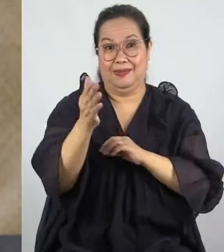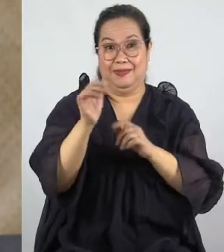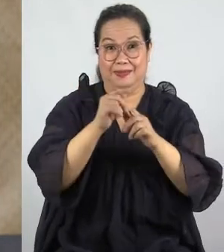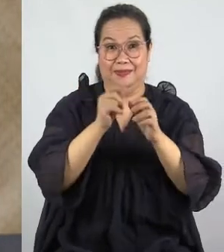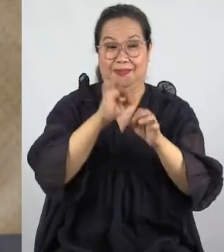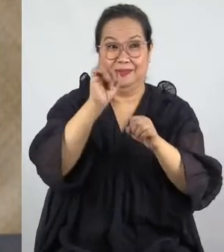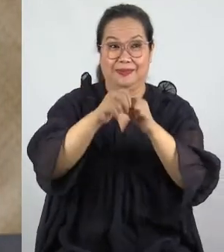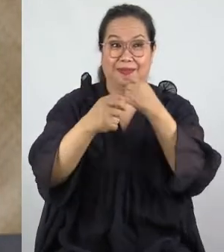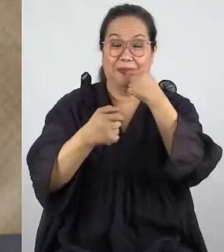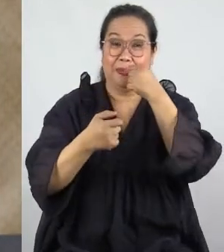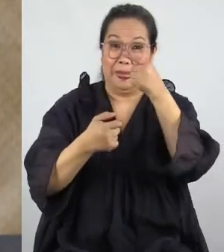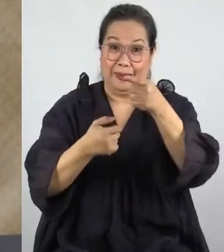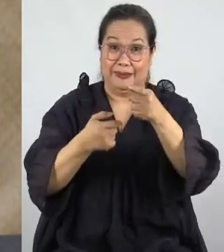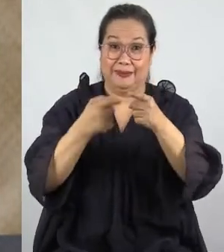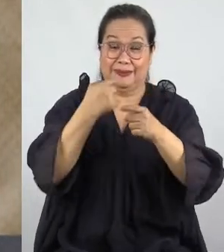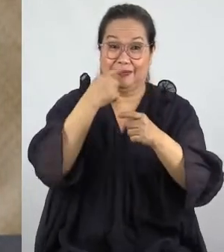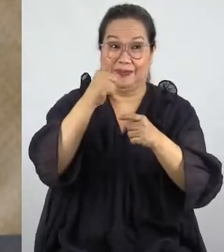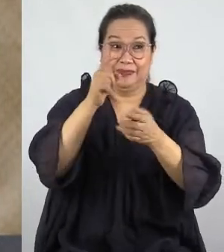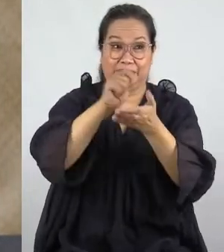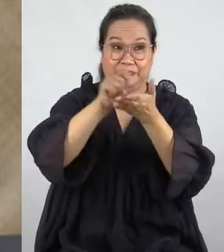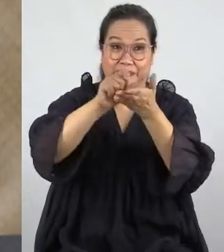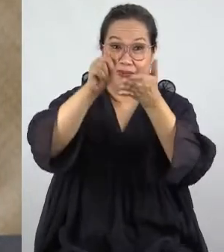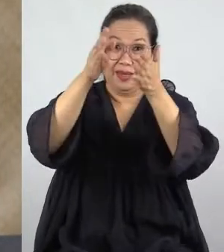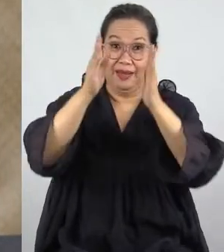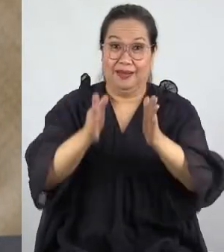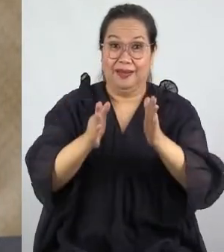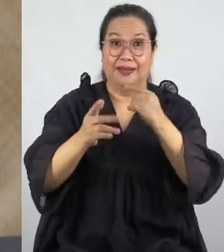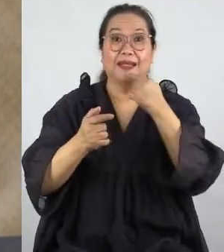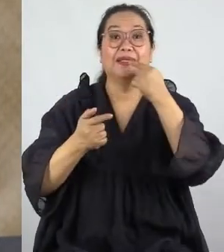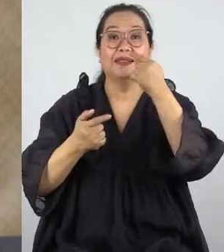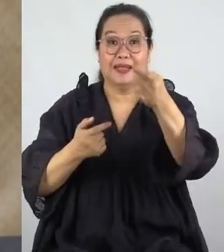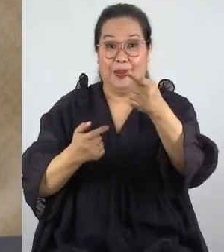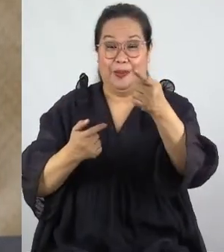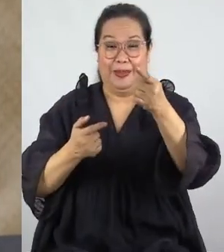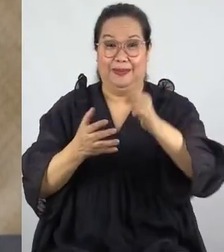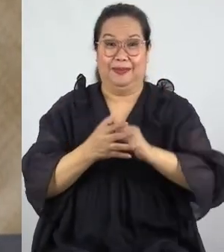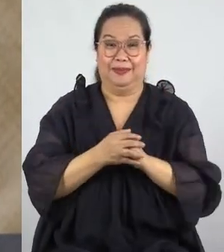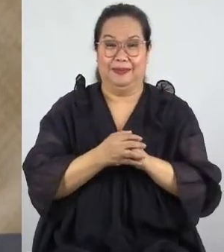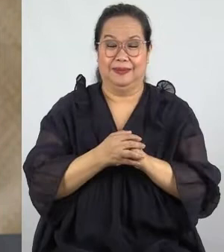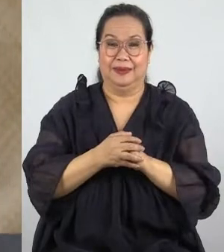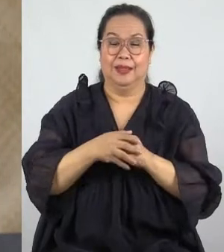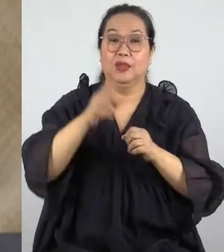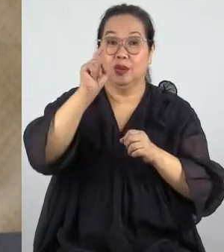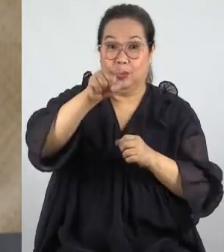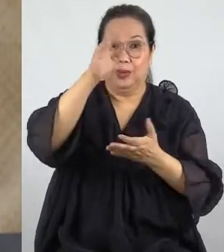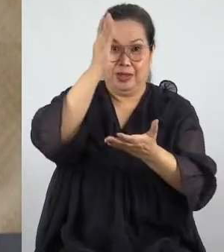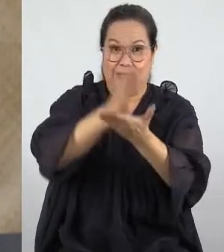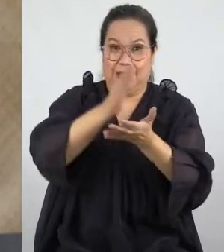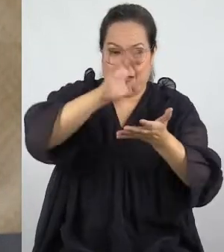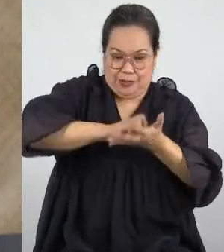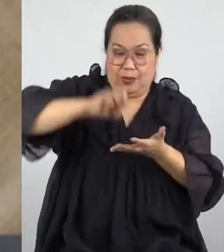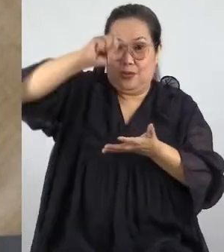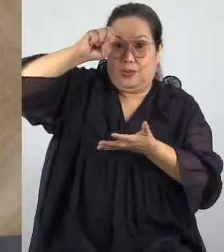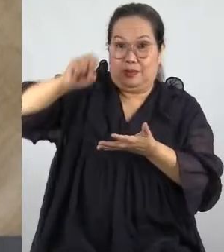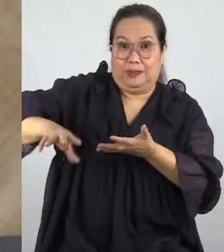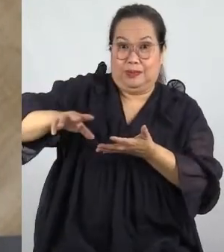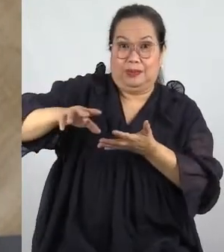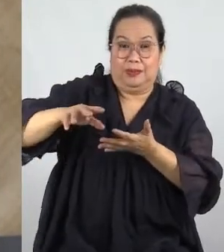nung sinabi dito ng may akda na alisin natin ang